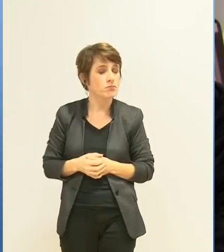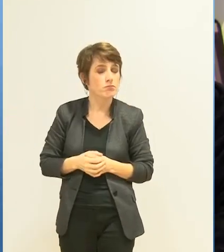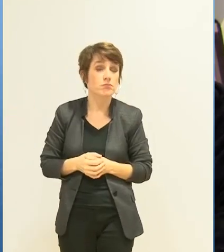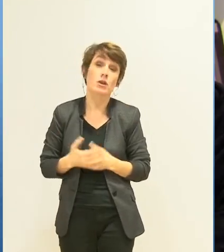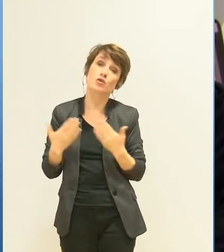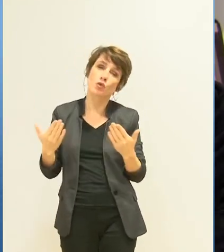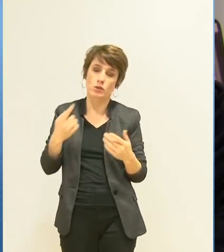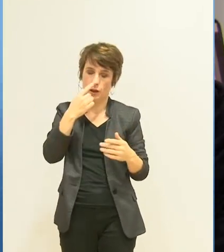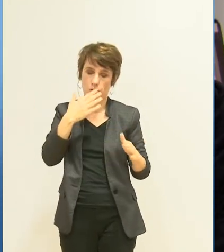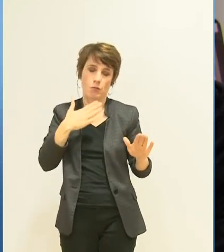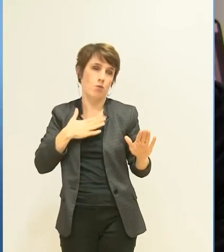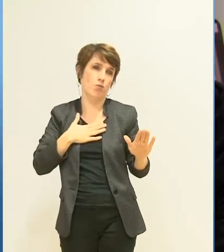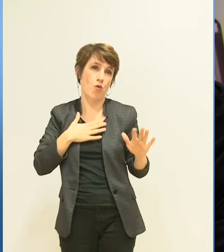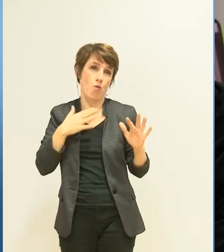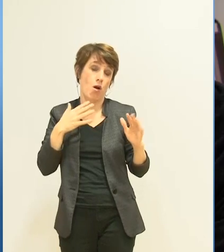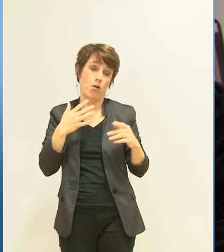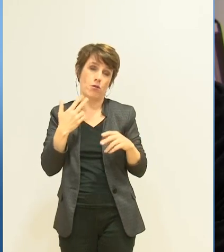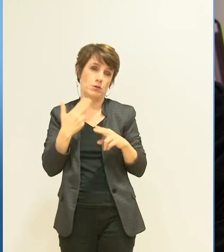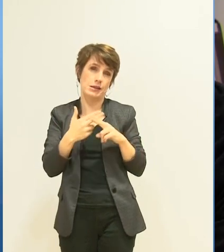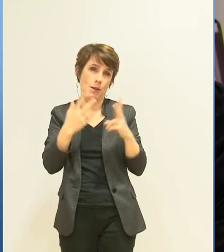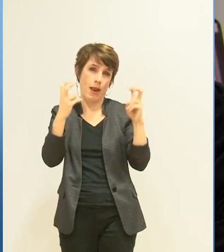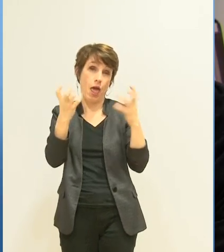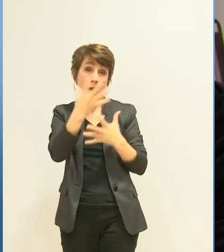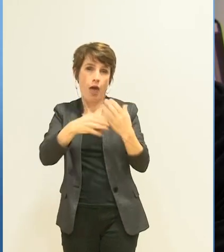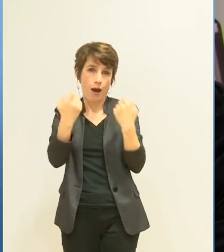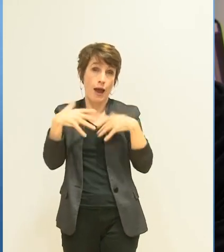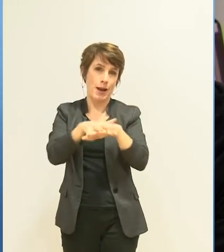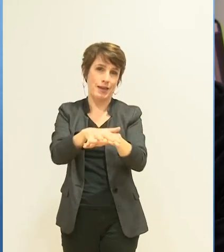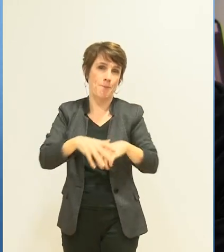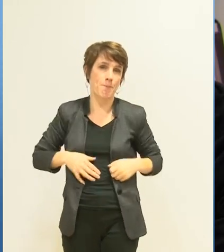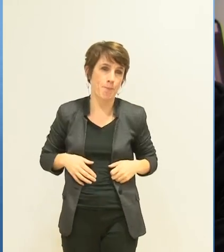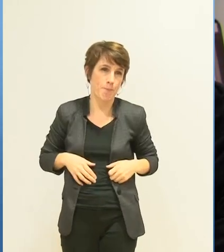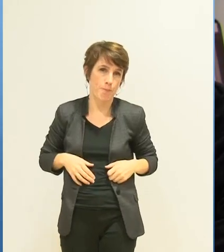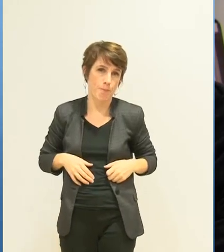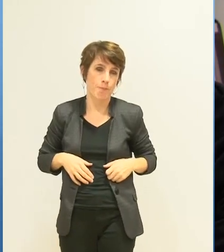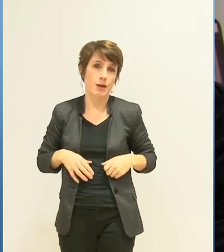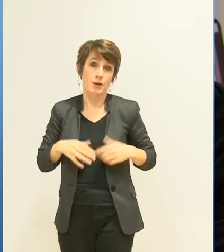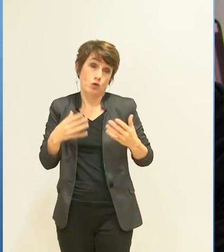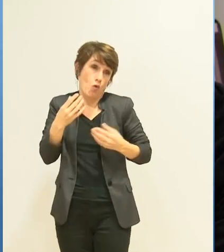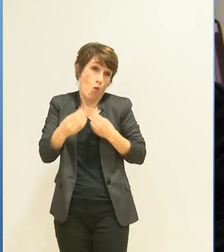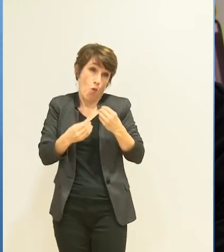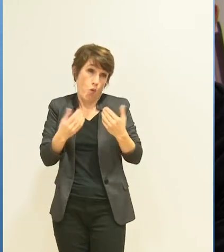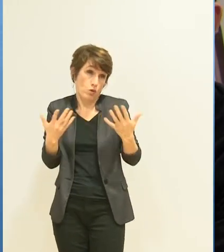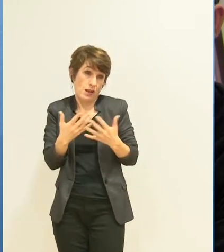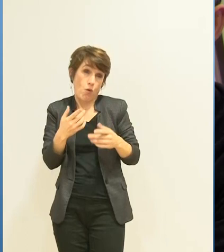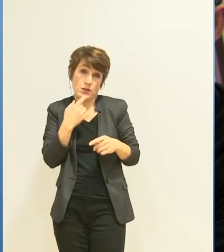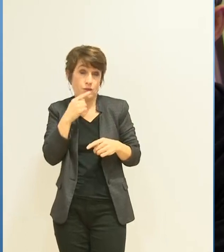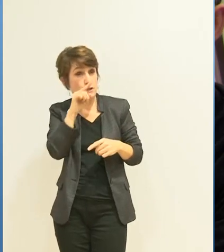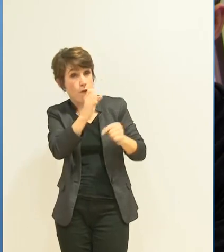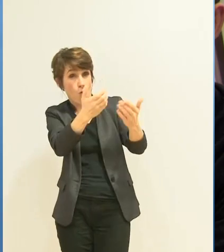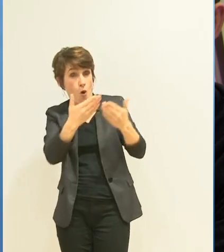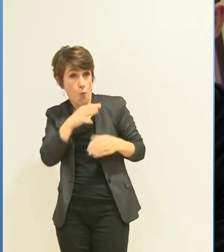de procédure législative un amalgame ou un paquet ou pour dire plus simplement s'est proposé de voter une mesure